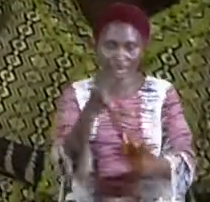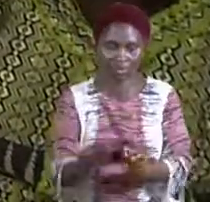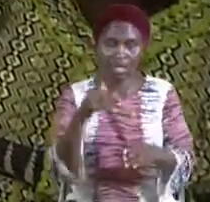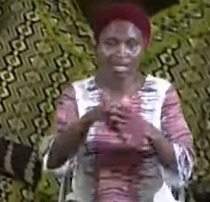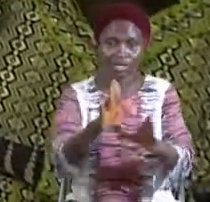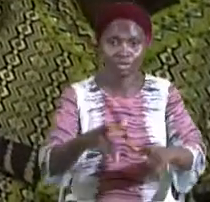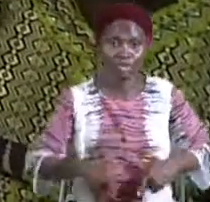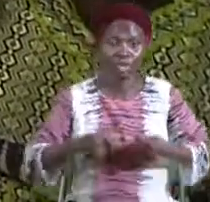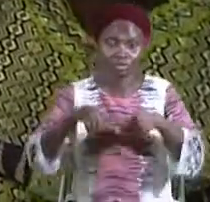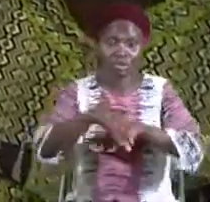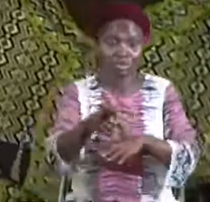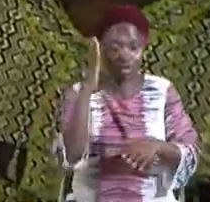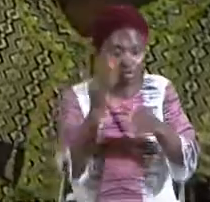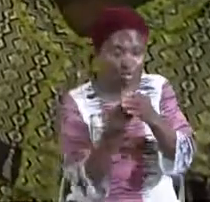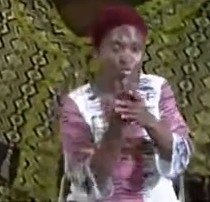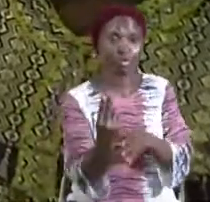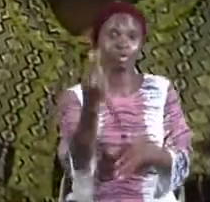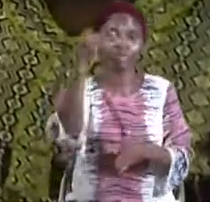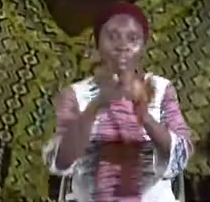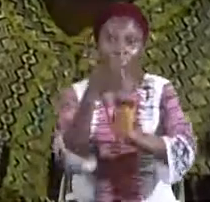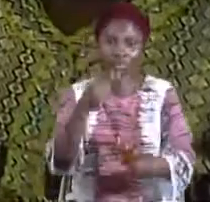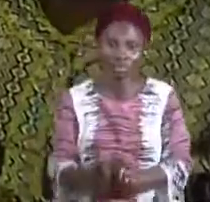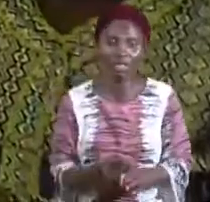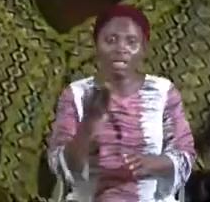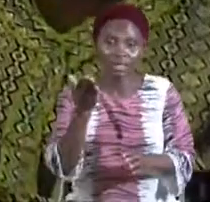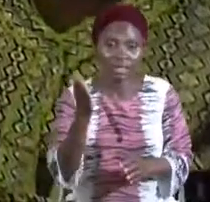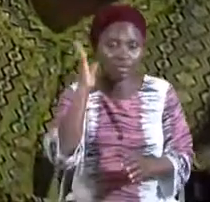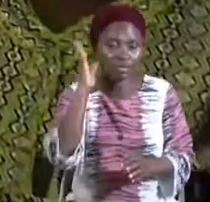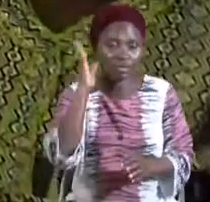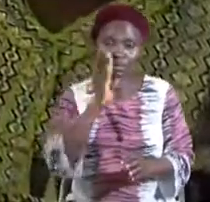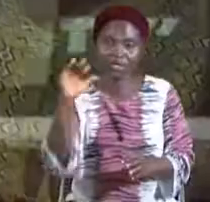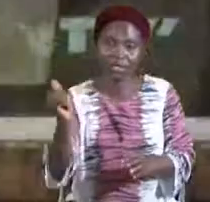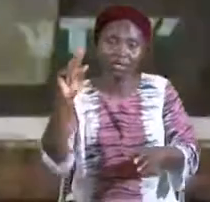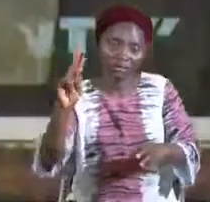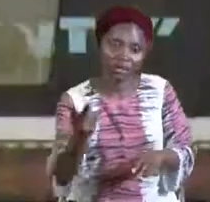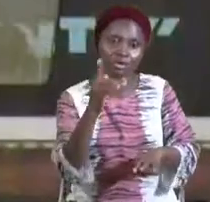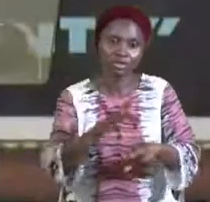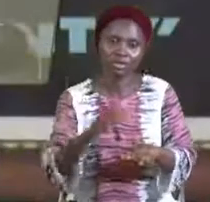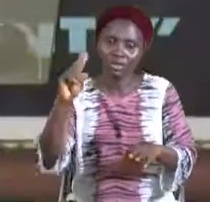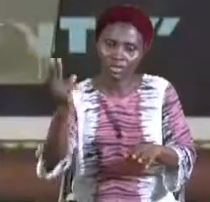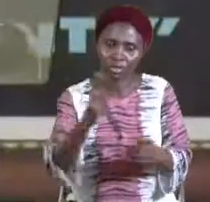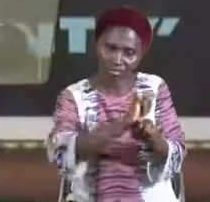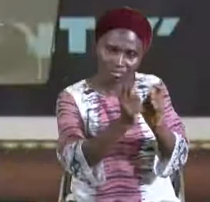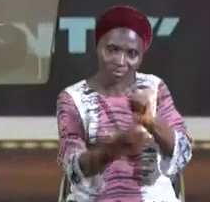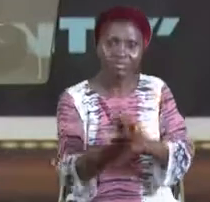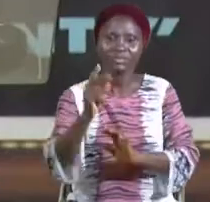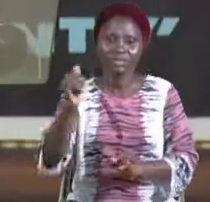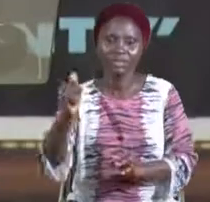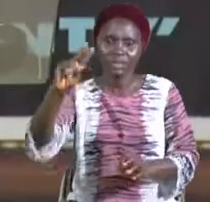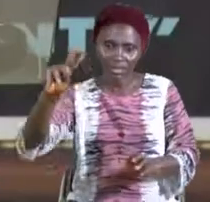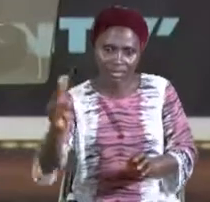ce soir, tu vas grandir. Et il y aura une seconde touche, une seconde transformation, une